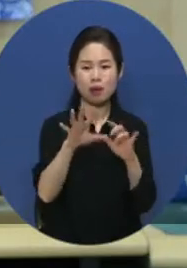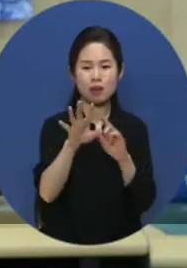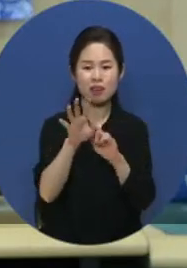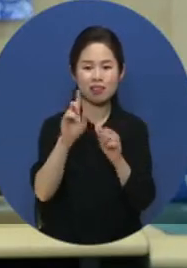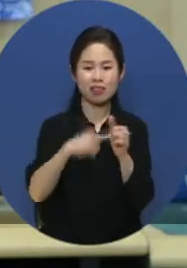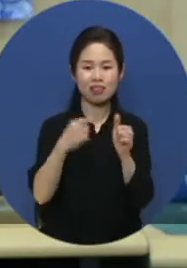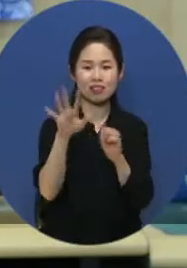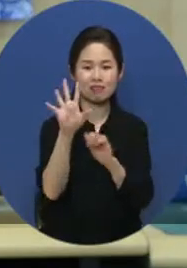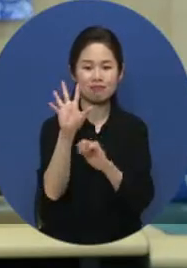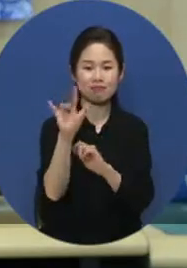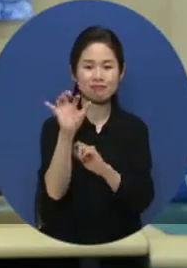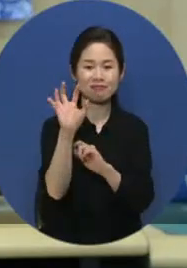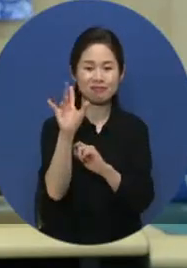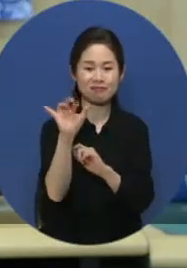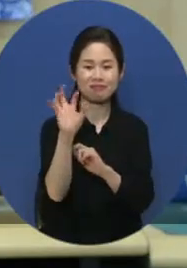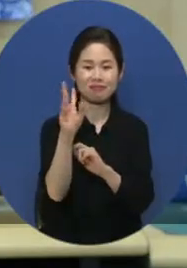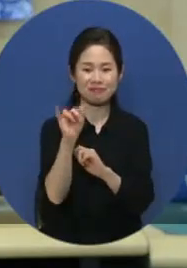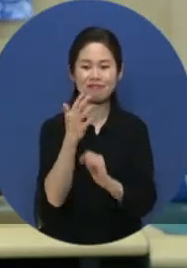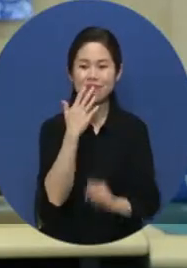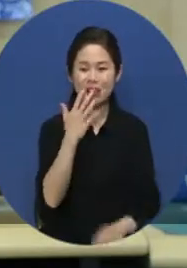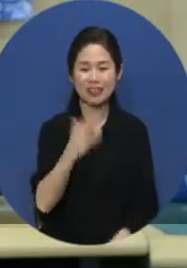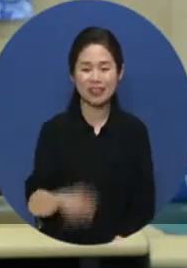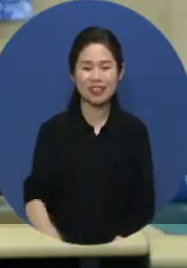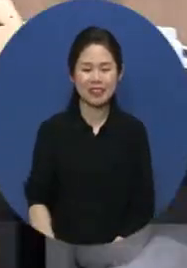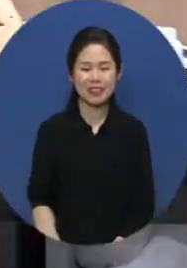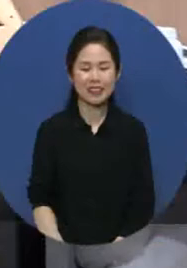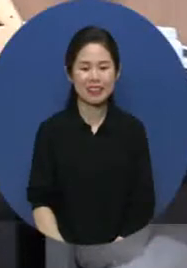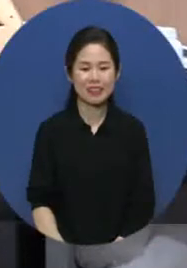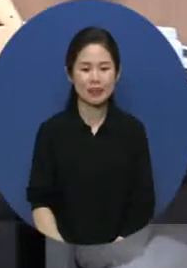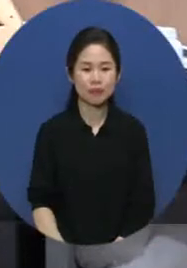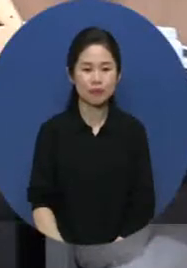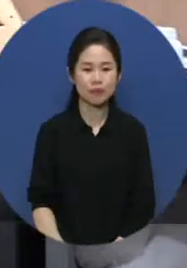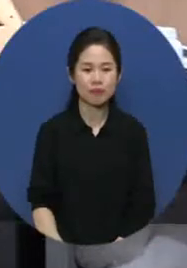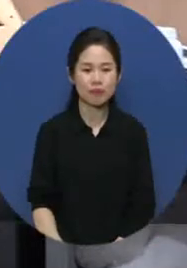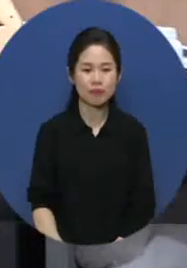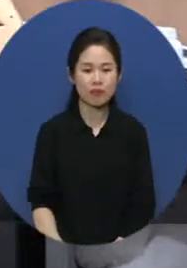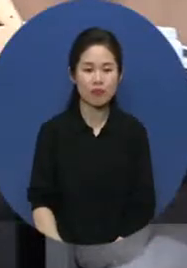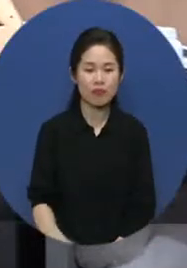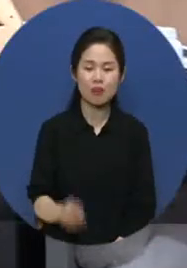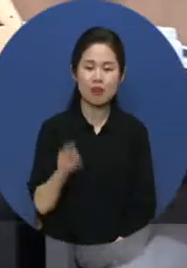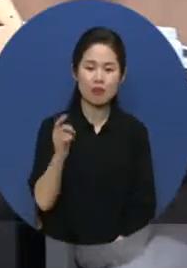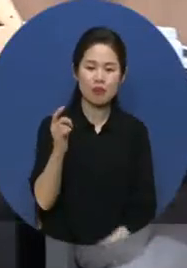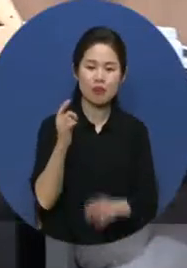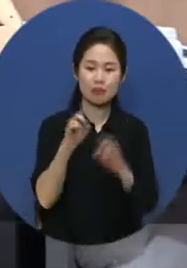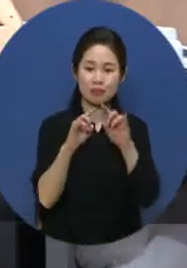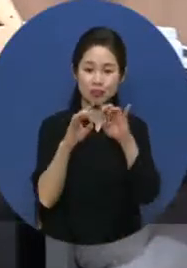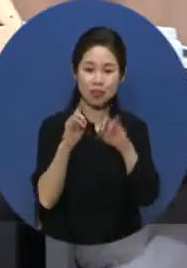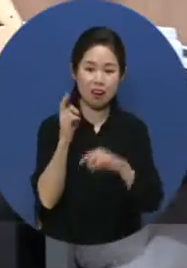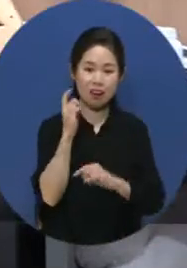움직임을 하게 되면요. 그럼 이제 손이 움직이게 되는 거죠. 전자의수의 제작 과정이 궁금한데요. 네.